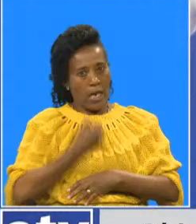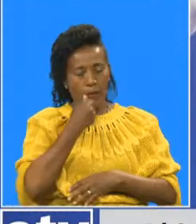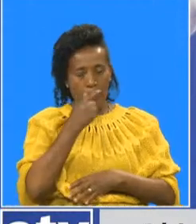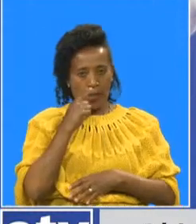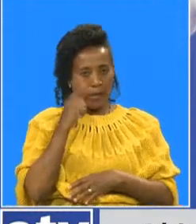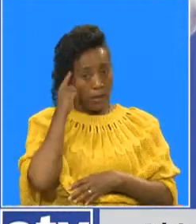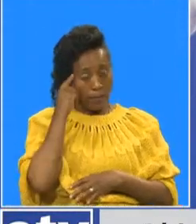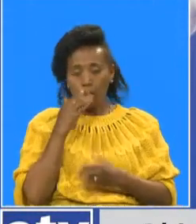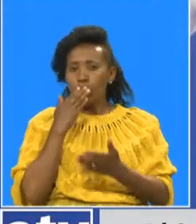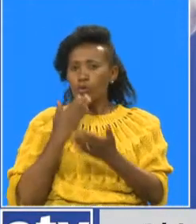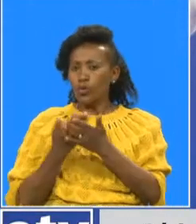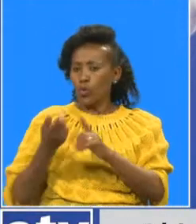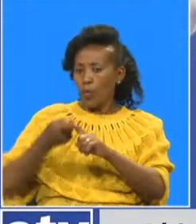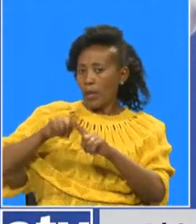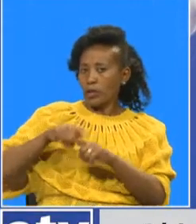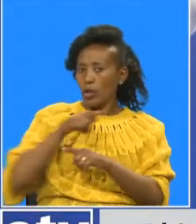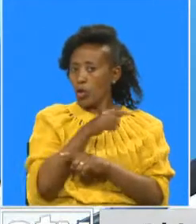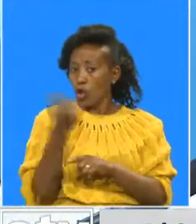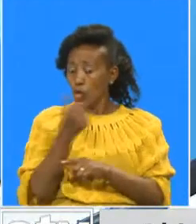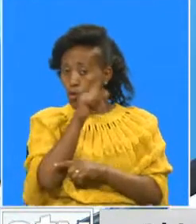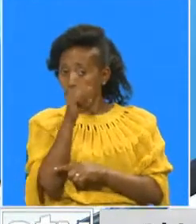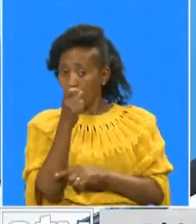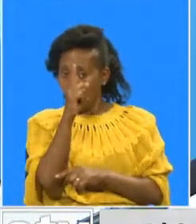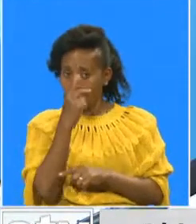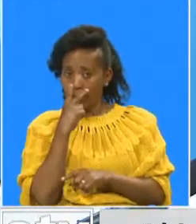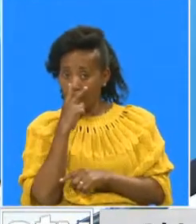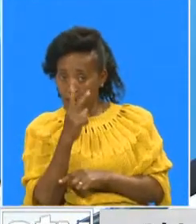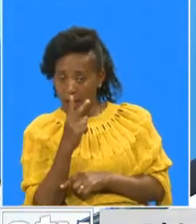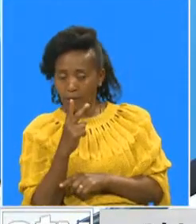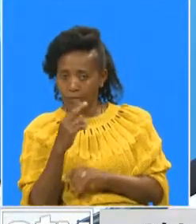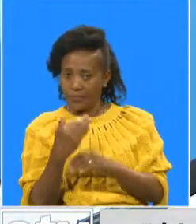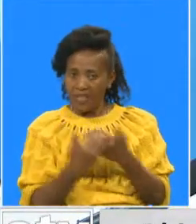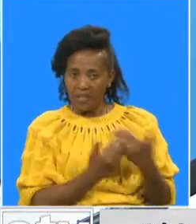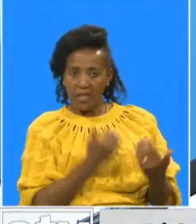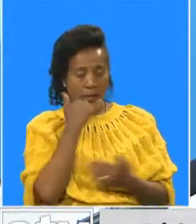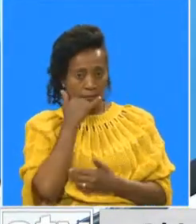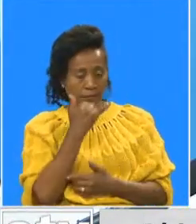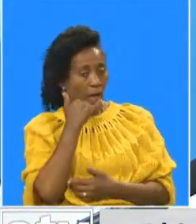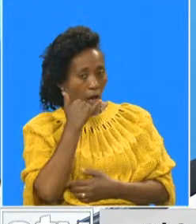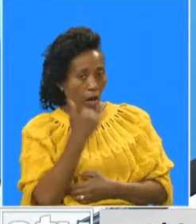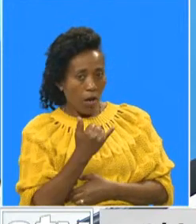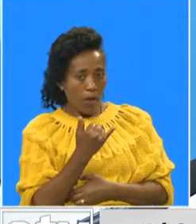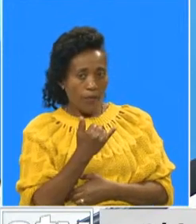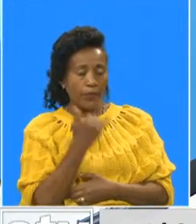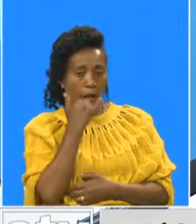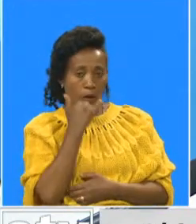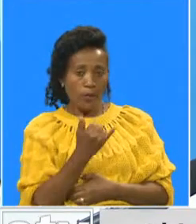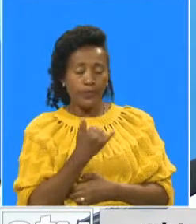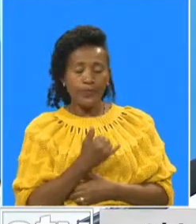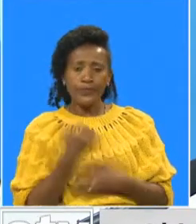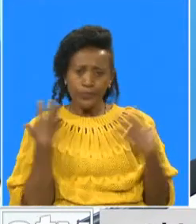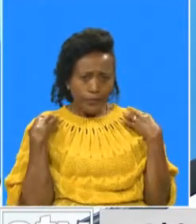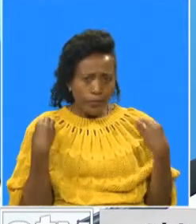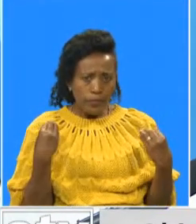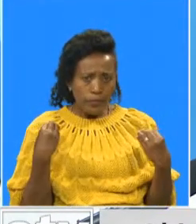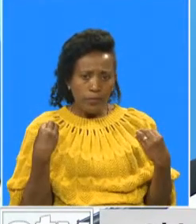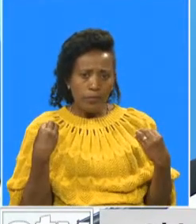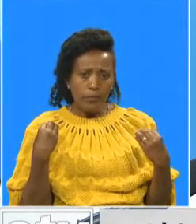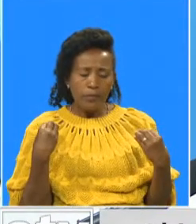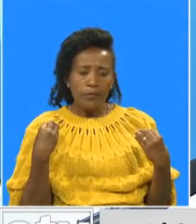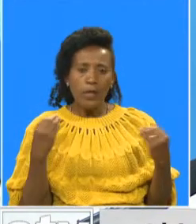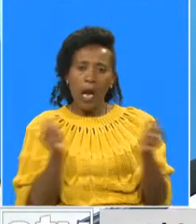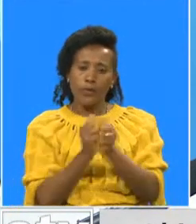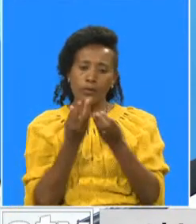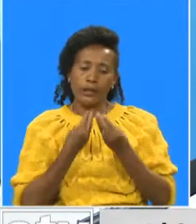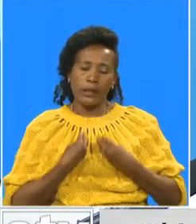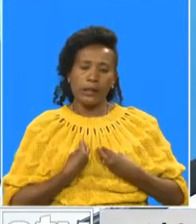ስለማስብ ማለት ነው። ጥሩ መልሳለሁ። ወደ ሌሎች ጥያቄዎች አንድ ተመልካች እናስተናግድና ሄሎ ሄሎ። ጤና ይስጥልን።